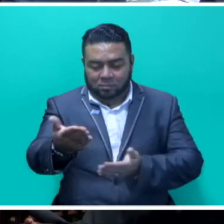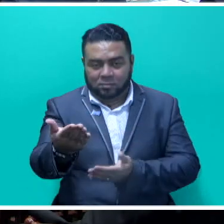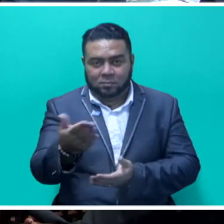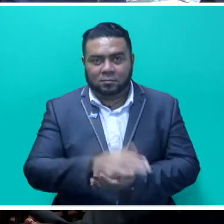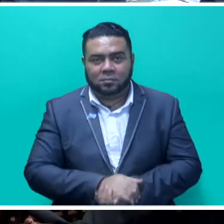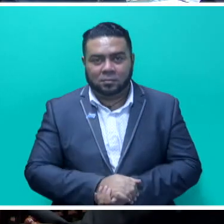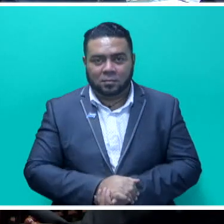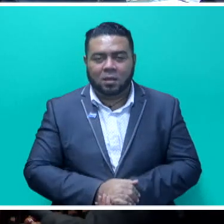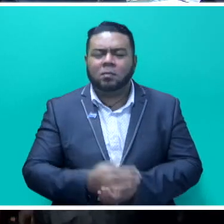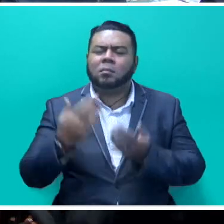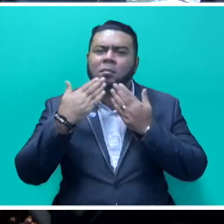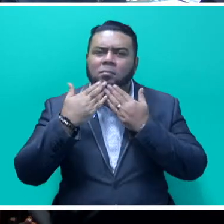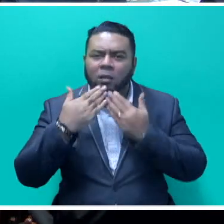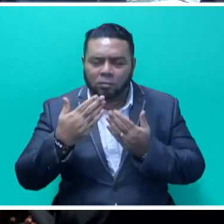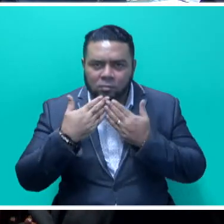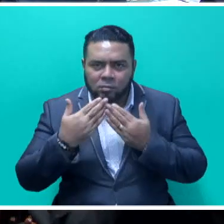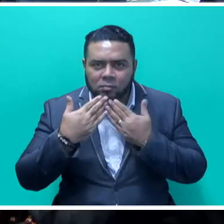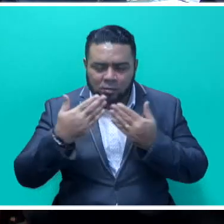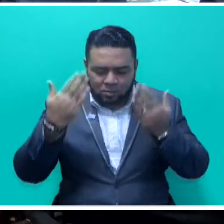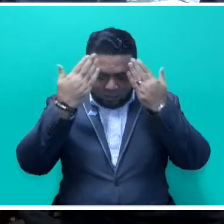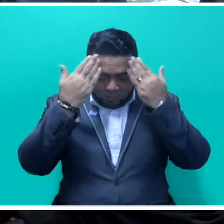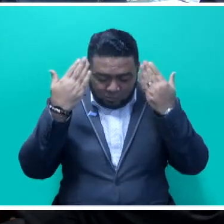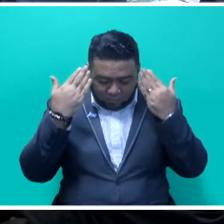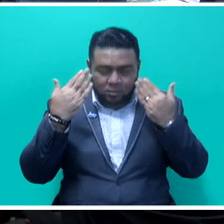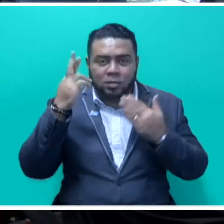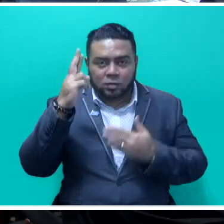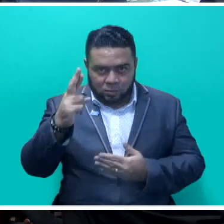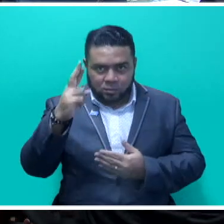धन्यवाद स्पीकर महोदय।